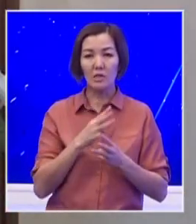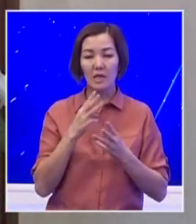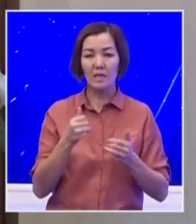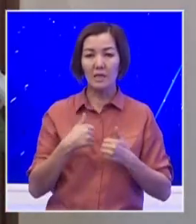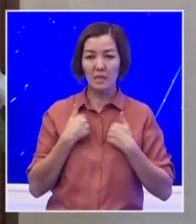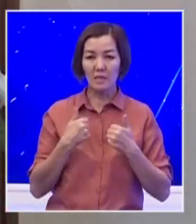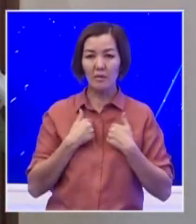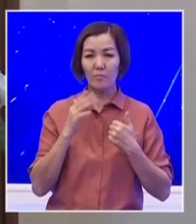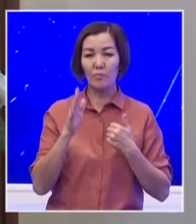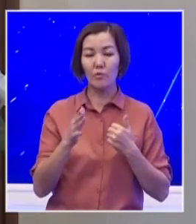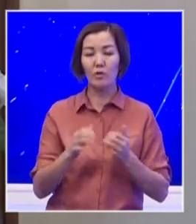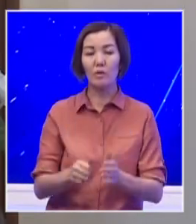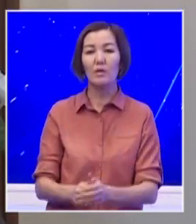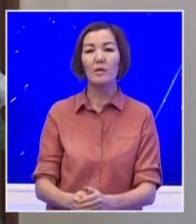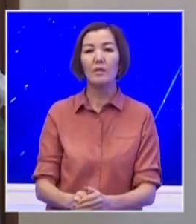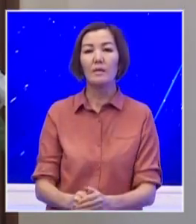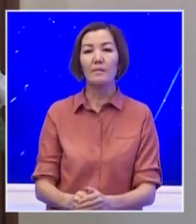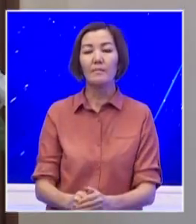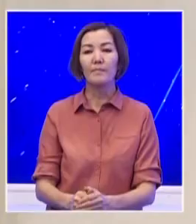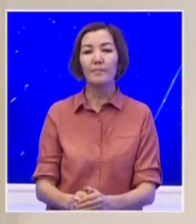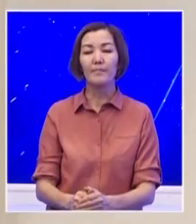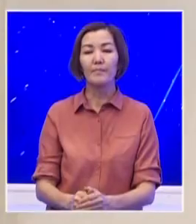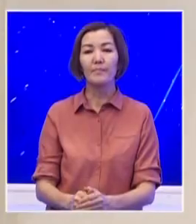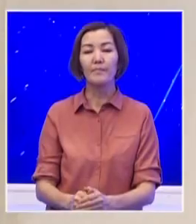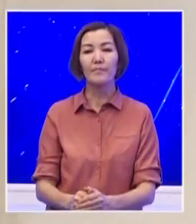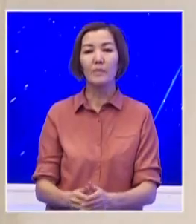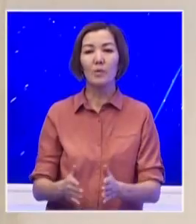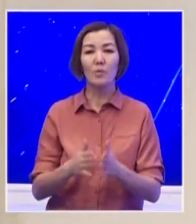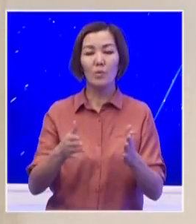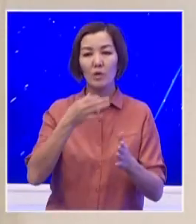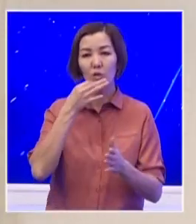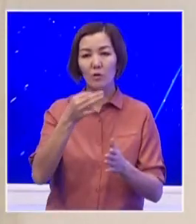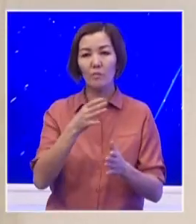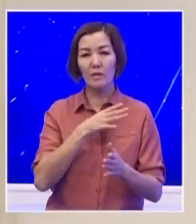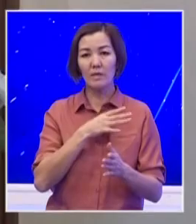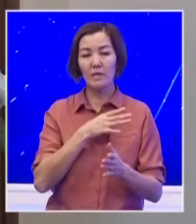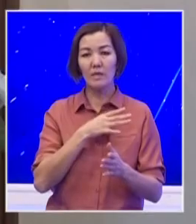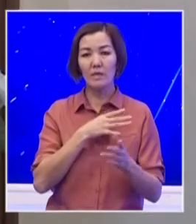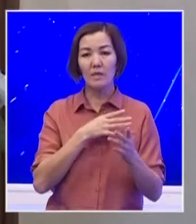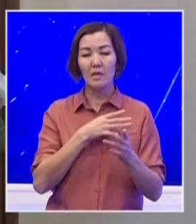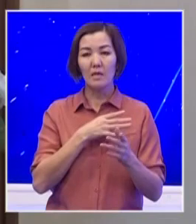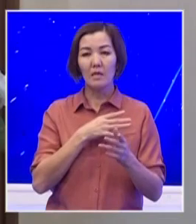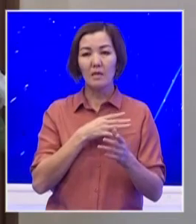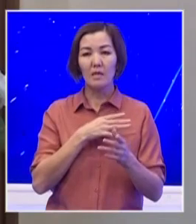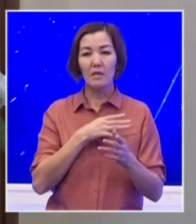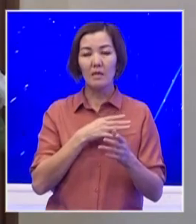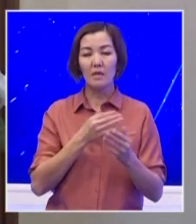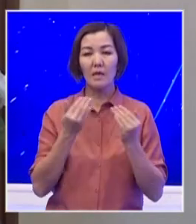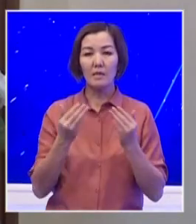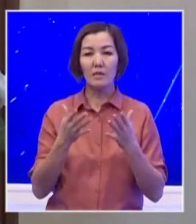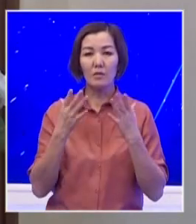жастарға үлгі болуға тырысамыз. Енді бұл үлкен жауапкершілік. Ақынын бағалаған, қаламгерін